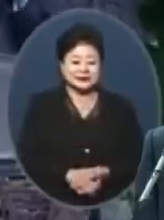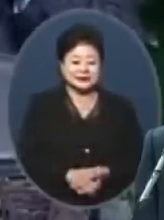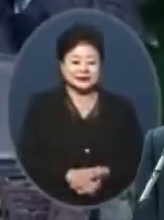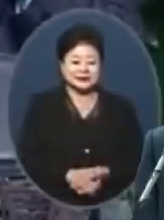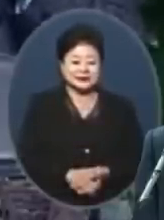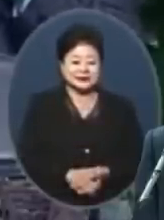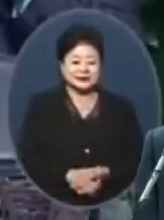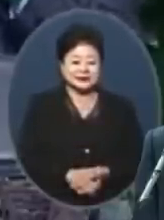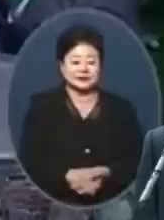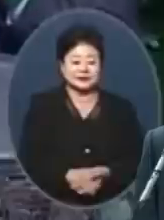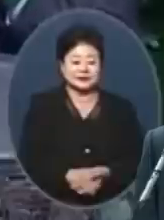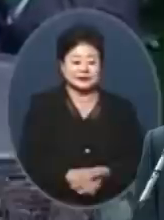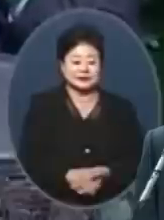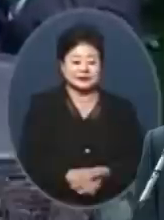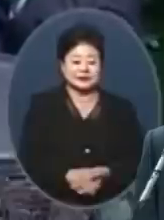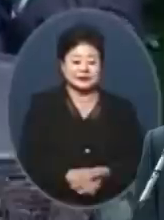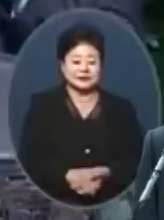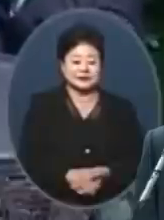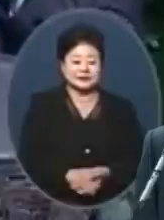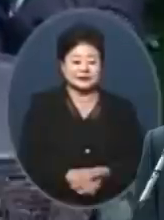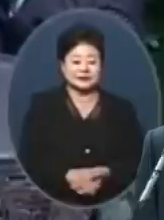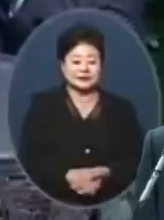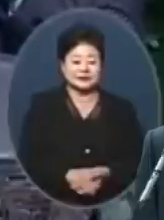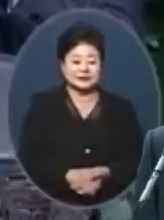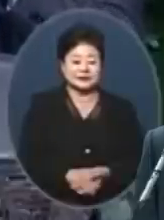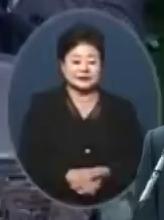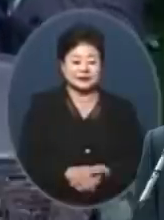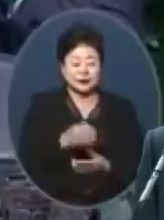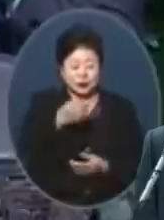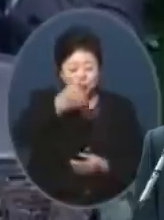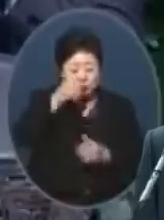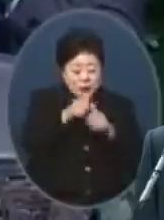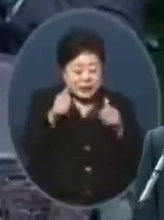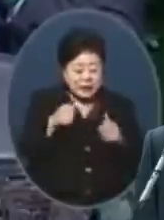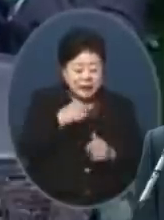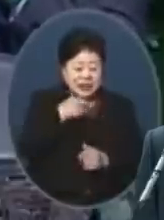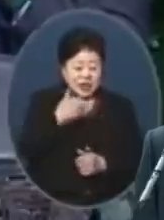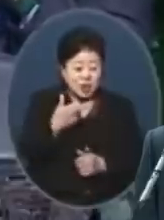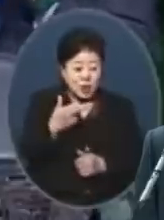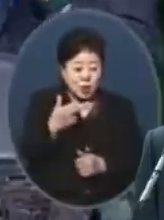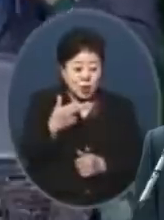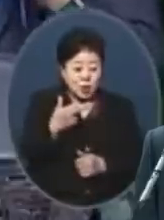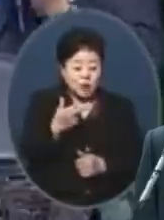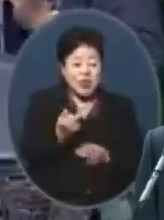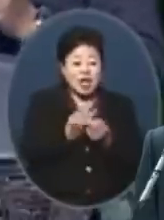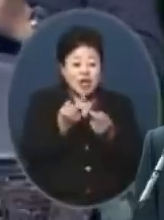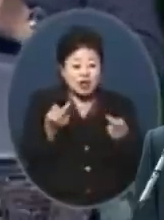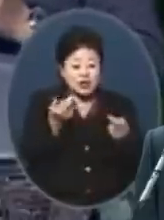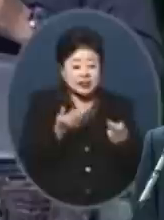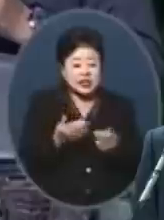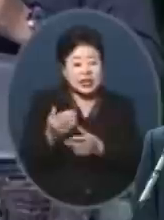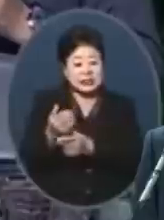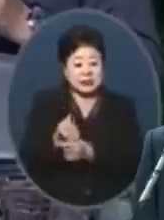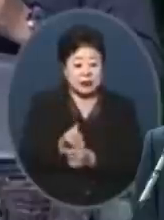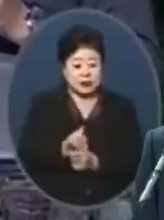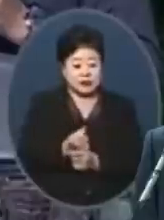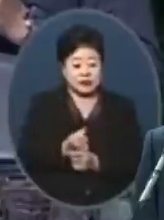God to give you fresh dreams. 요셉은 17살에 형들에게